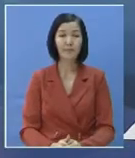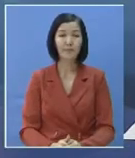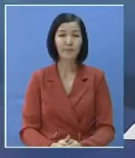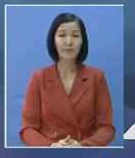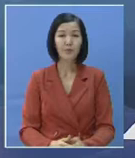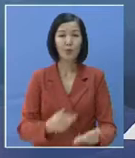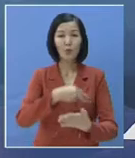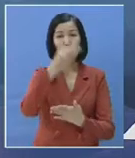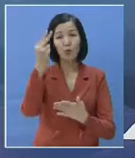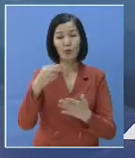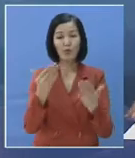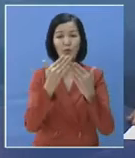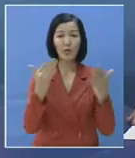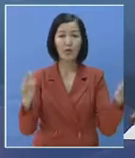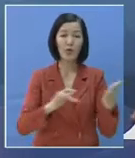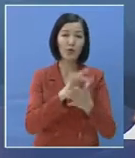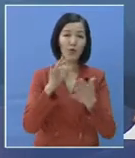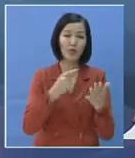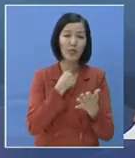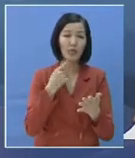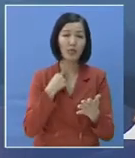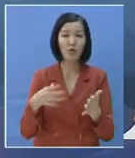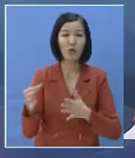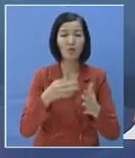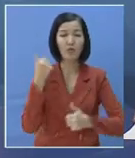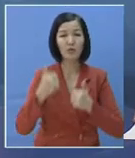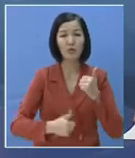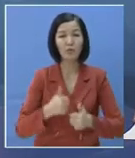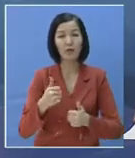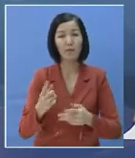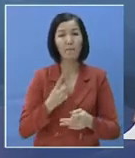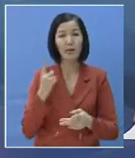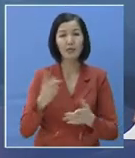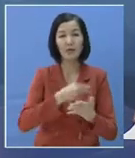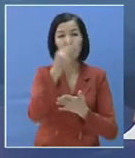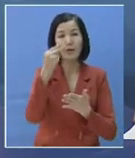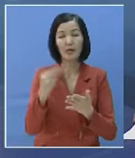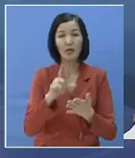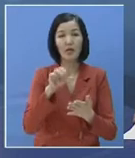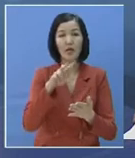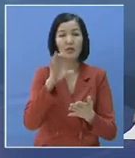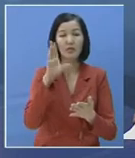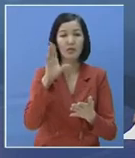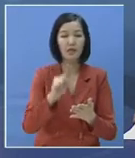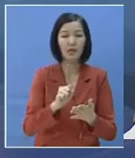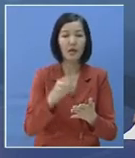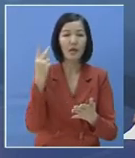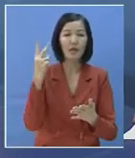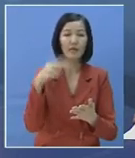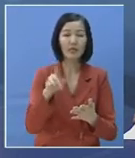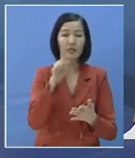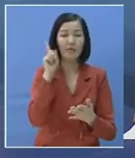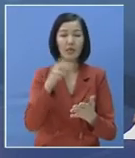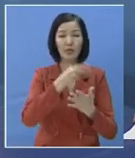В художественной галерее города Талдыкурган прошел областной конкурс среди мастеров кисти и холста. В зале выставили работы 20